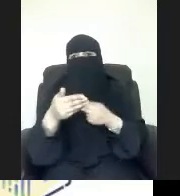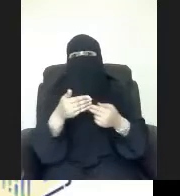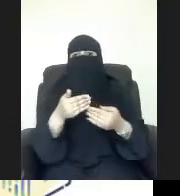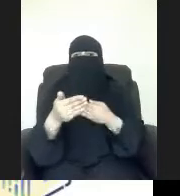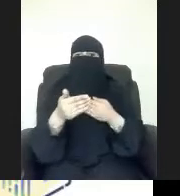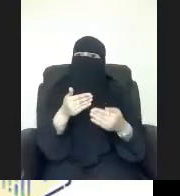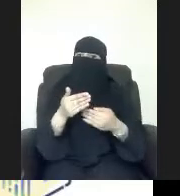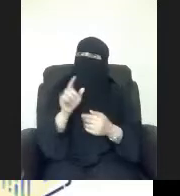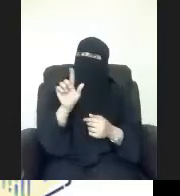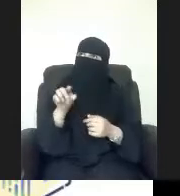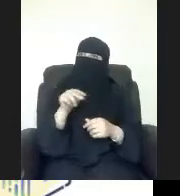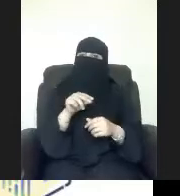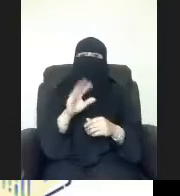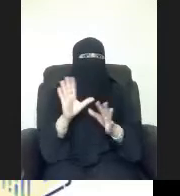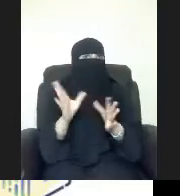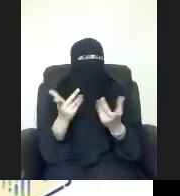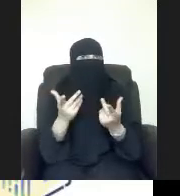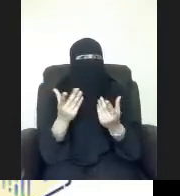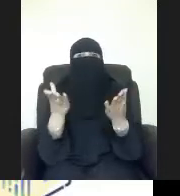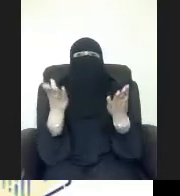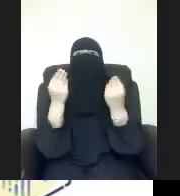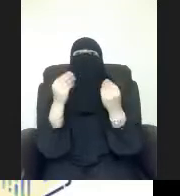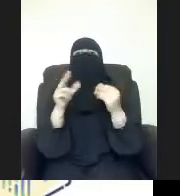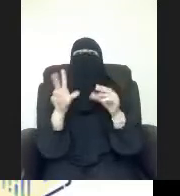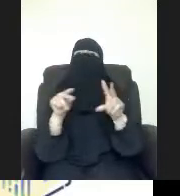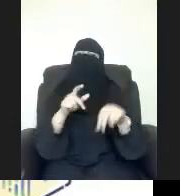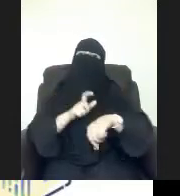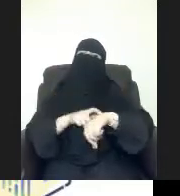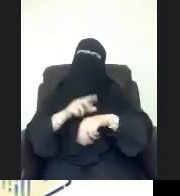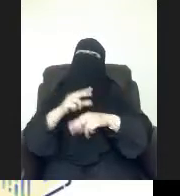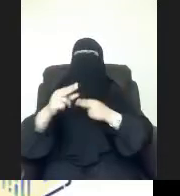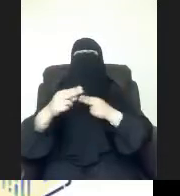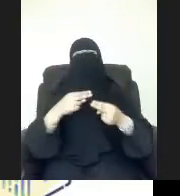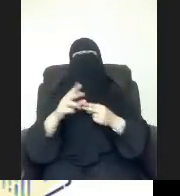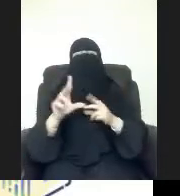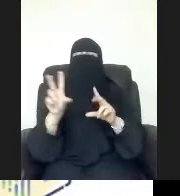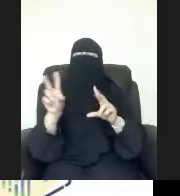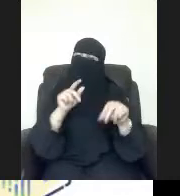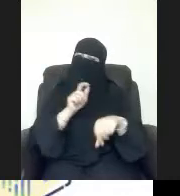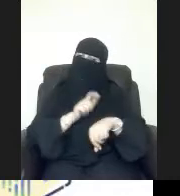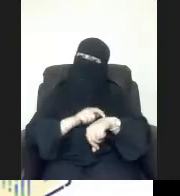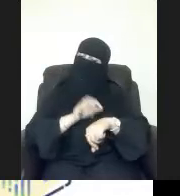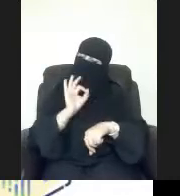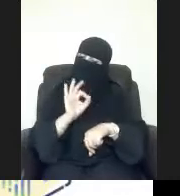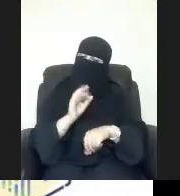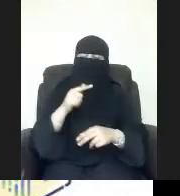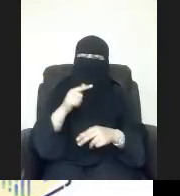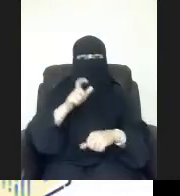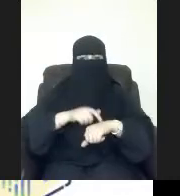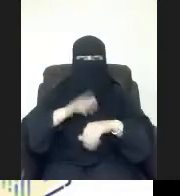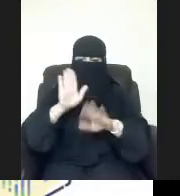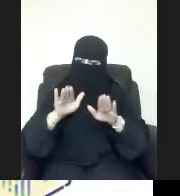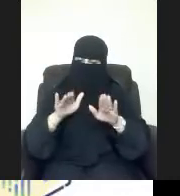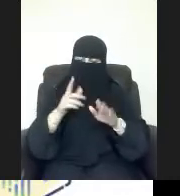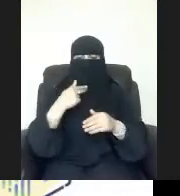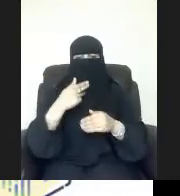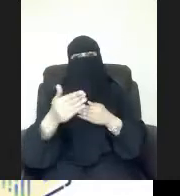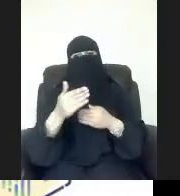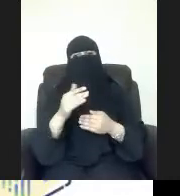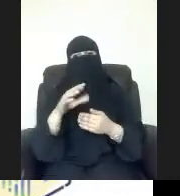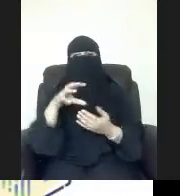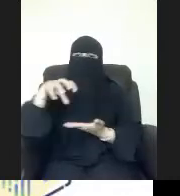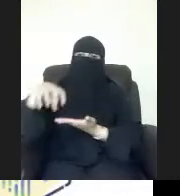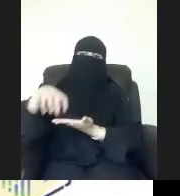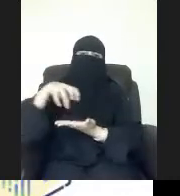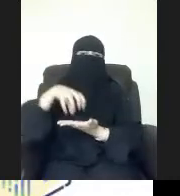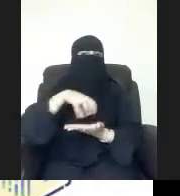قاعدين نسويه يعتبر تعلم متزامن، لأننا كلنا في نفس الوقت متواجدين ولكن في أماكن مختلفة،